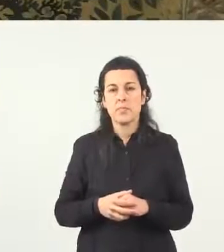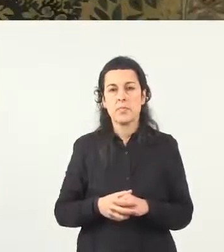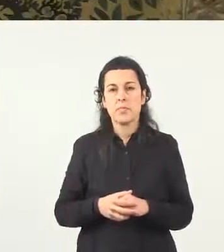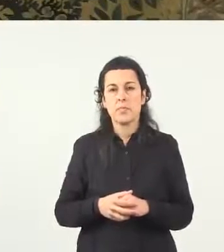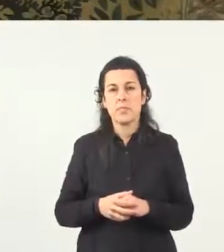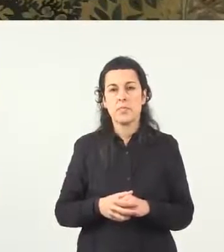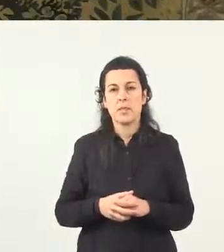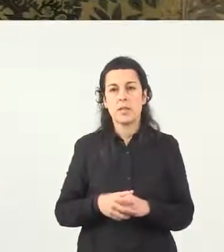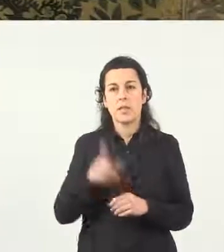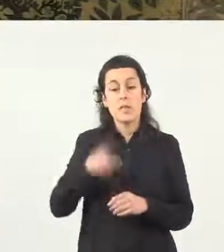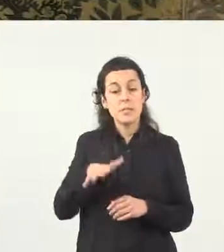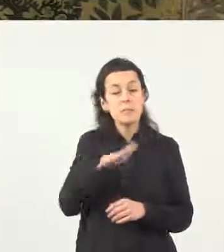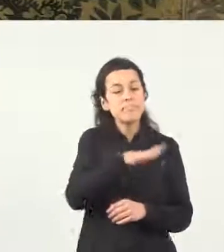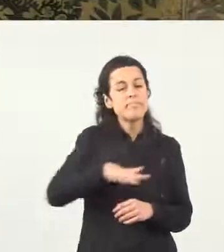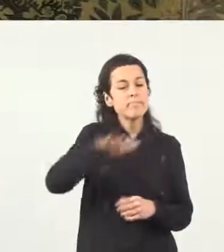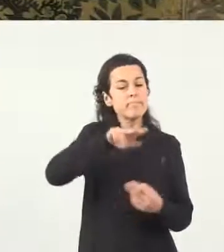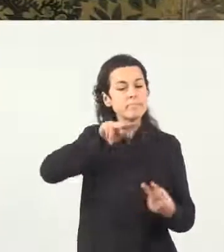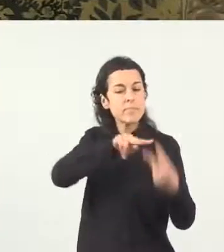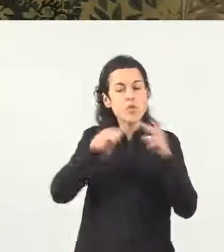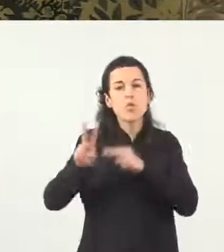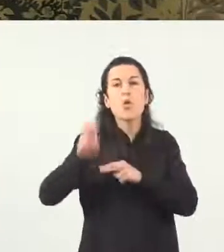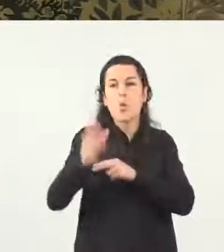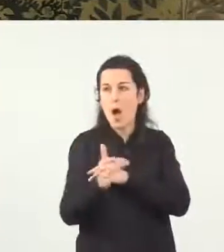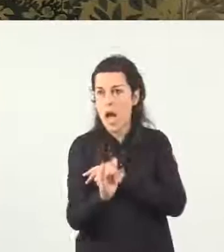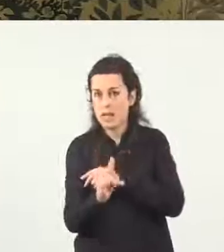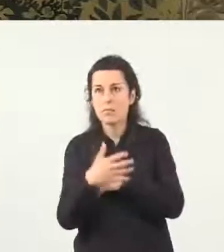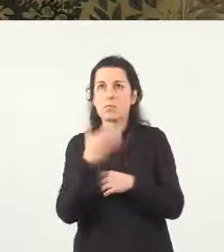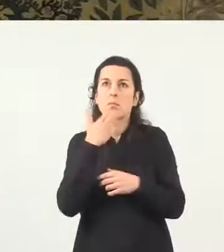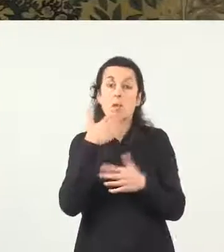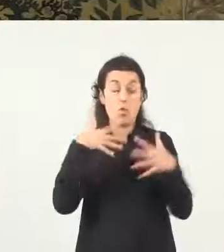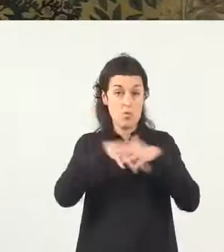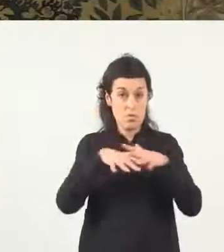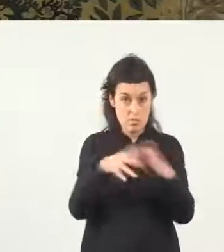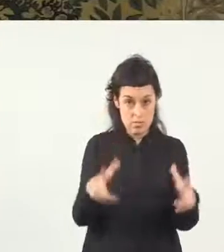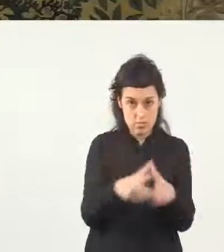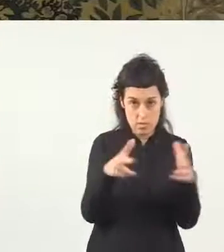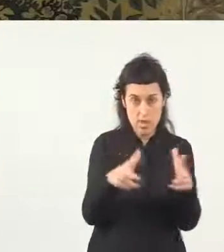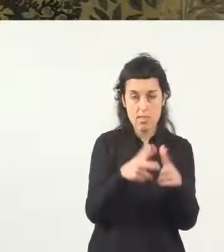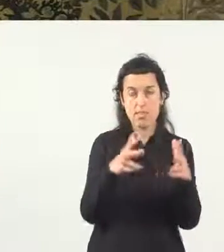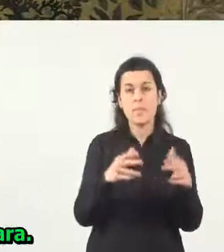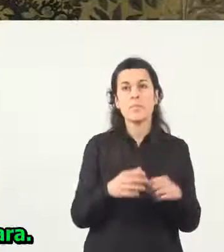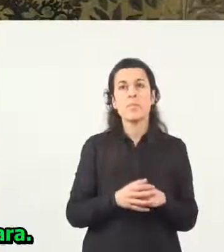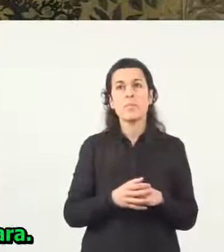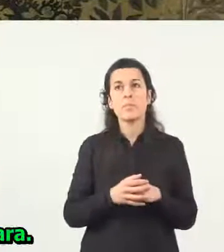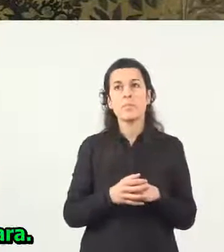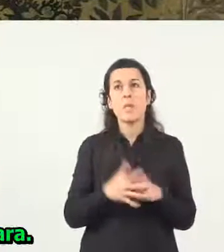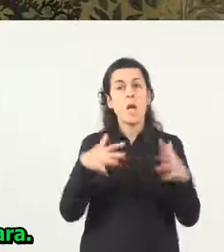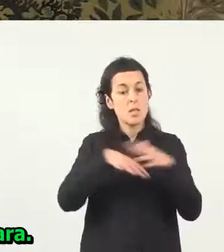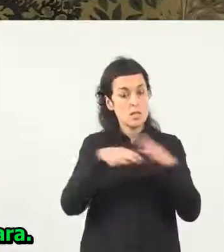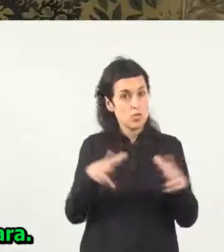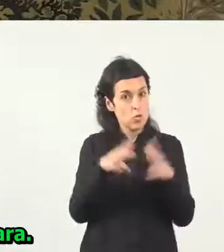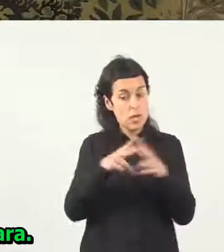bebai elkartzeko leku berri gehiago. Sare sozialak izango litzateke beste leku bat. Sare sozialetan